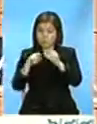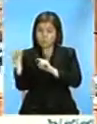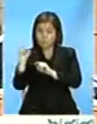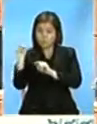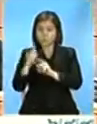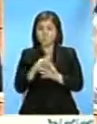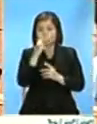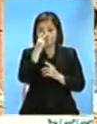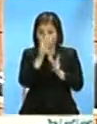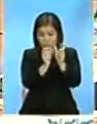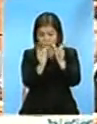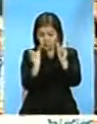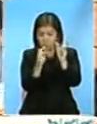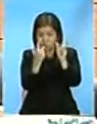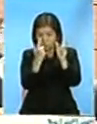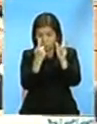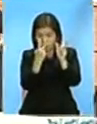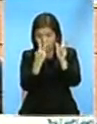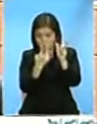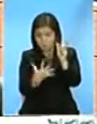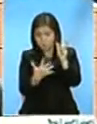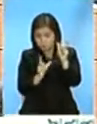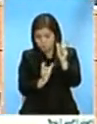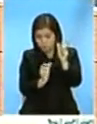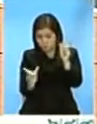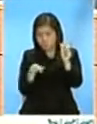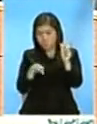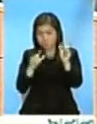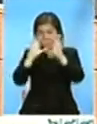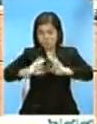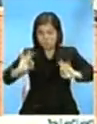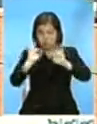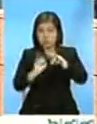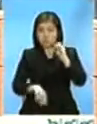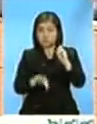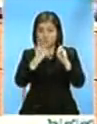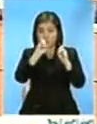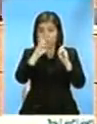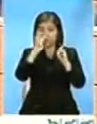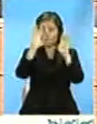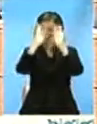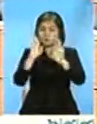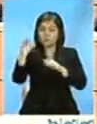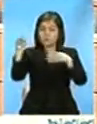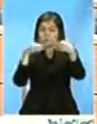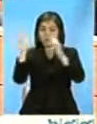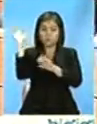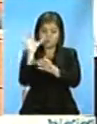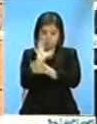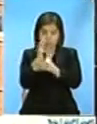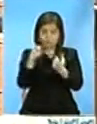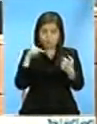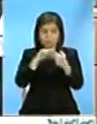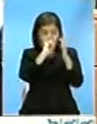วรรค5ครับวรรคนี้สำคัญครับท่านประธานครับวรรค5ของมาตรา94ที่ท่านบอกว่าท่านจะทำโดยอนุโลมจังหวัดใดที่มี